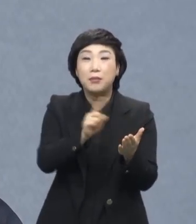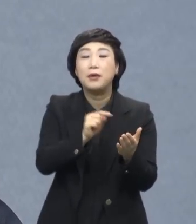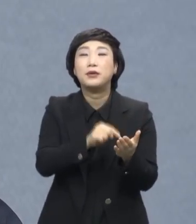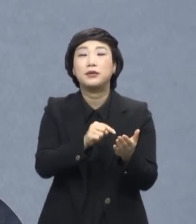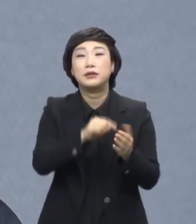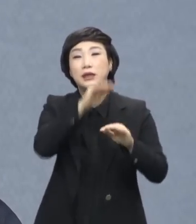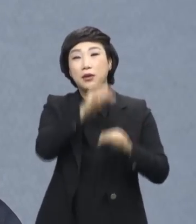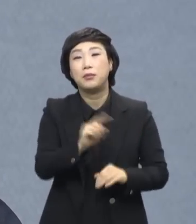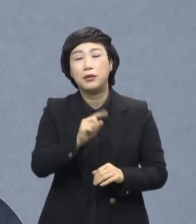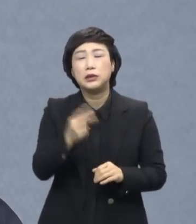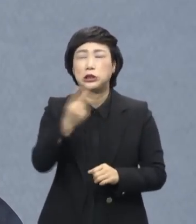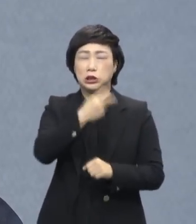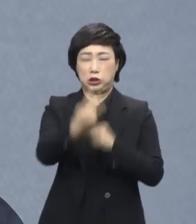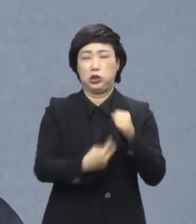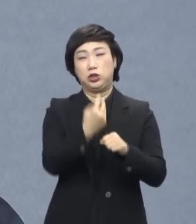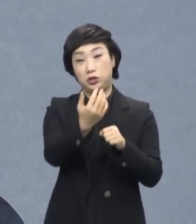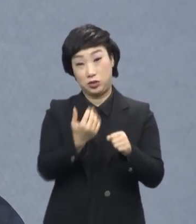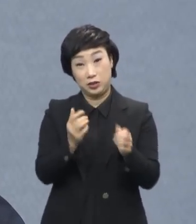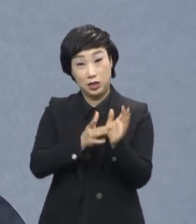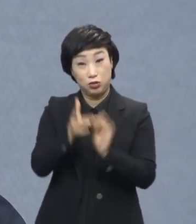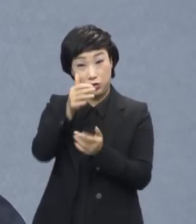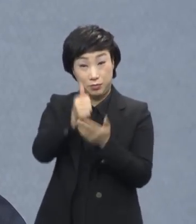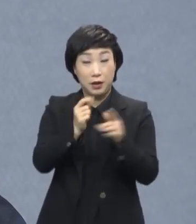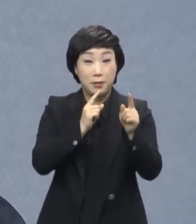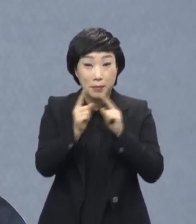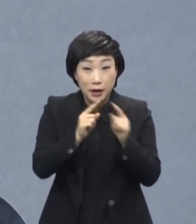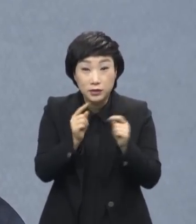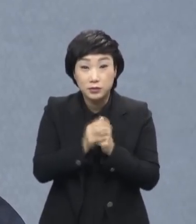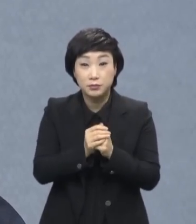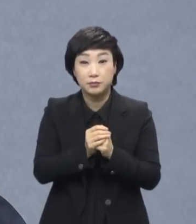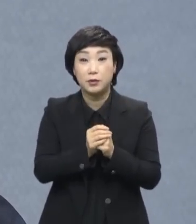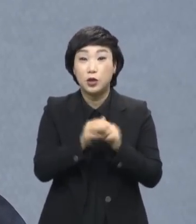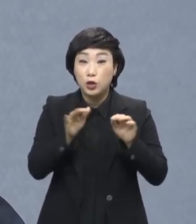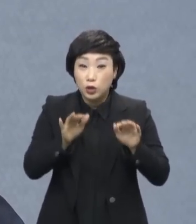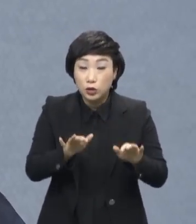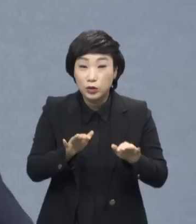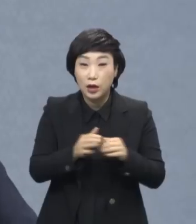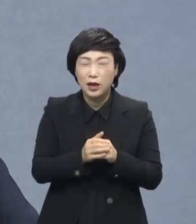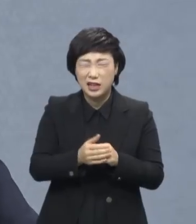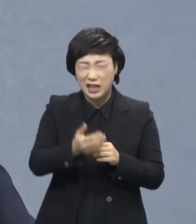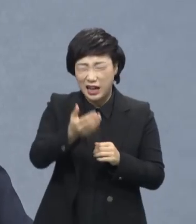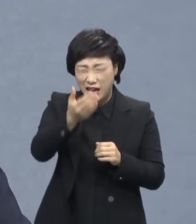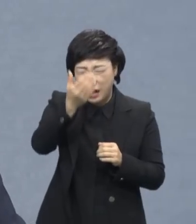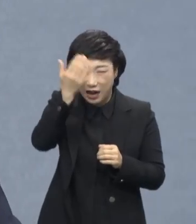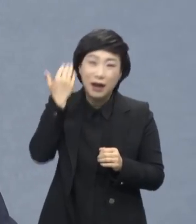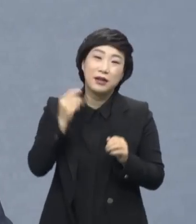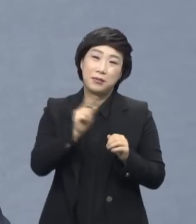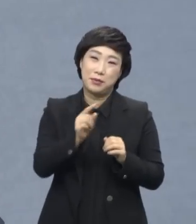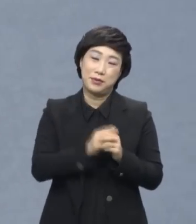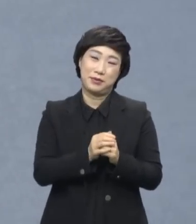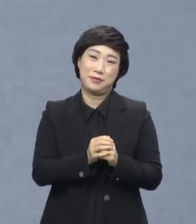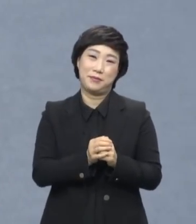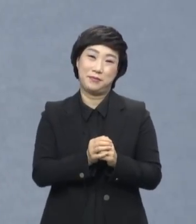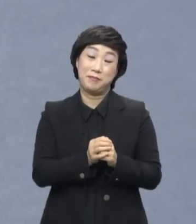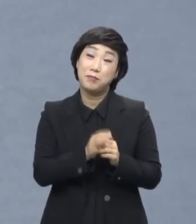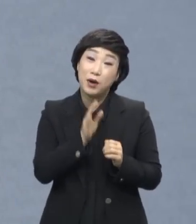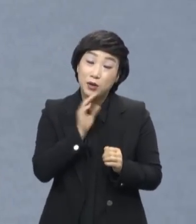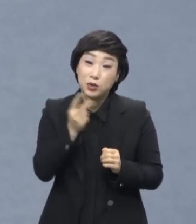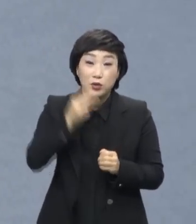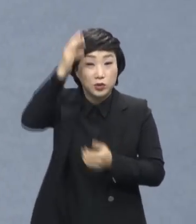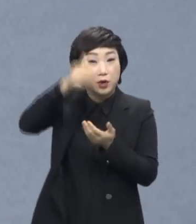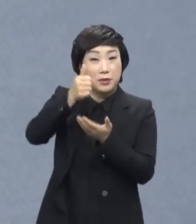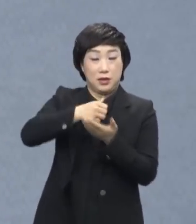전에 예수께서 하신 말씀이나 수천 년 전에 또